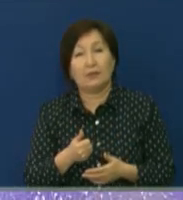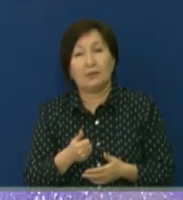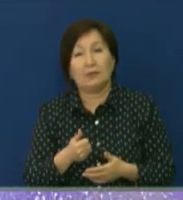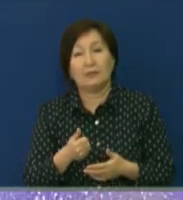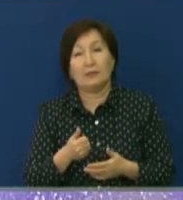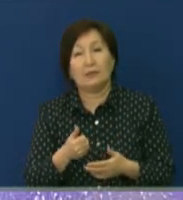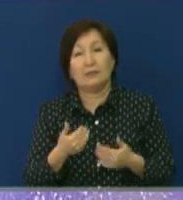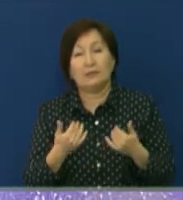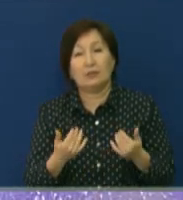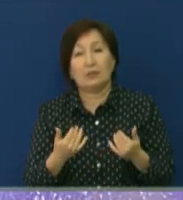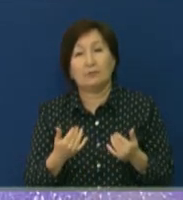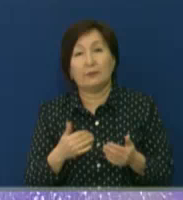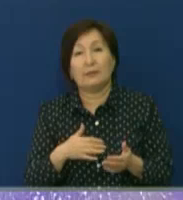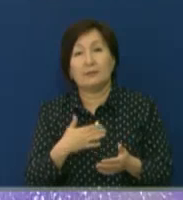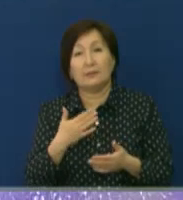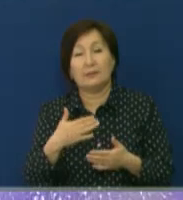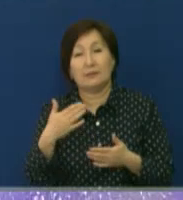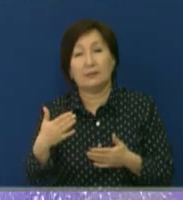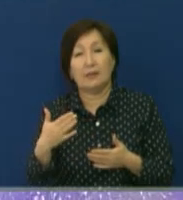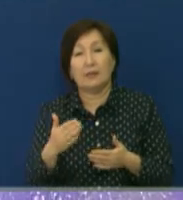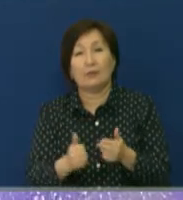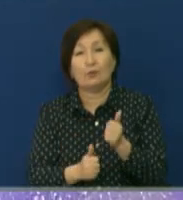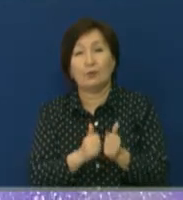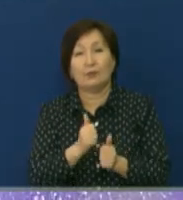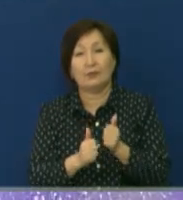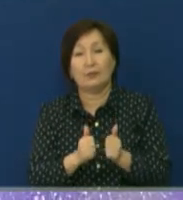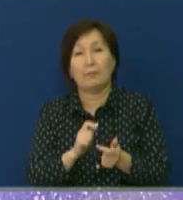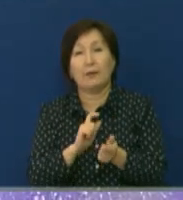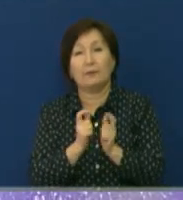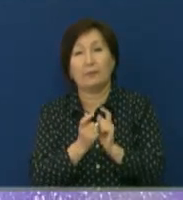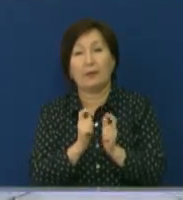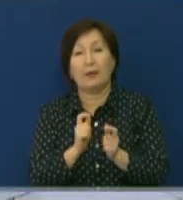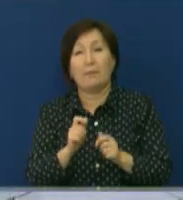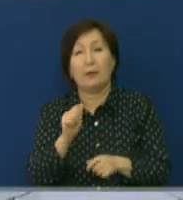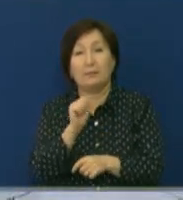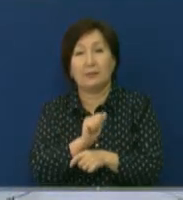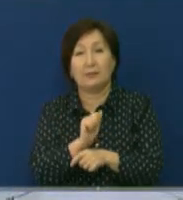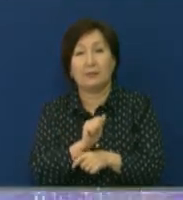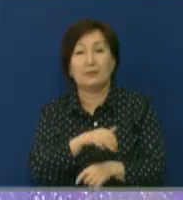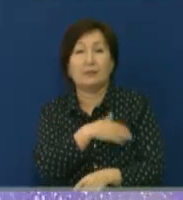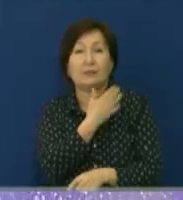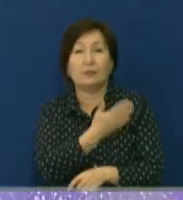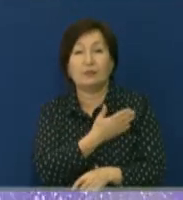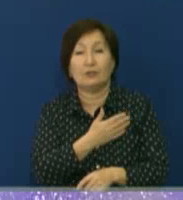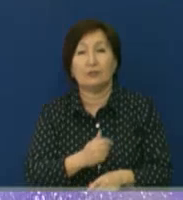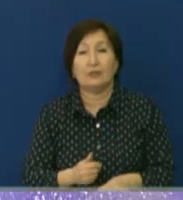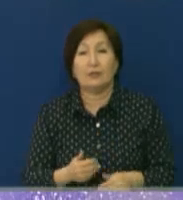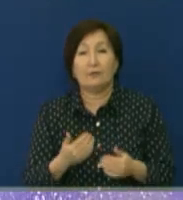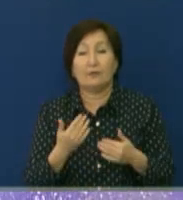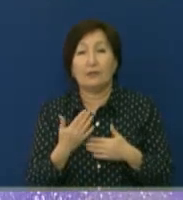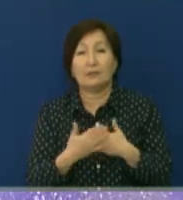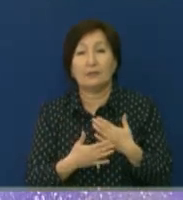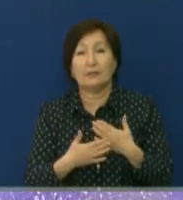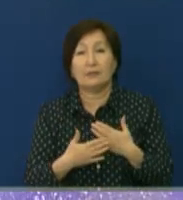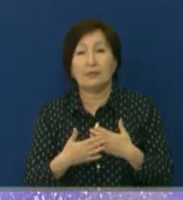конкурентной борьбы победил сильнейший ноября в конце октября пройдет